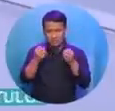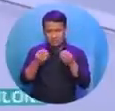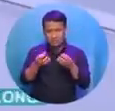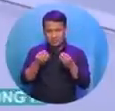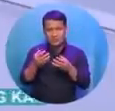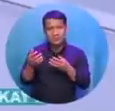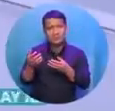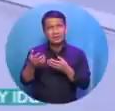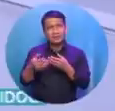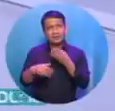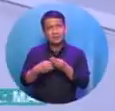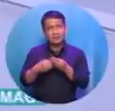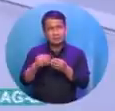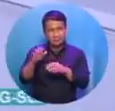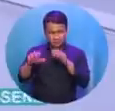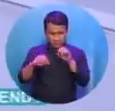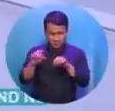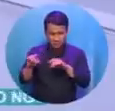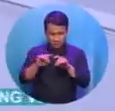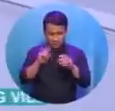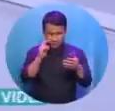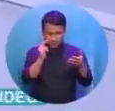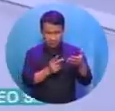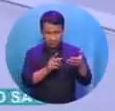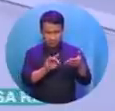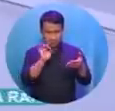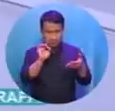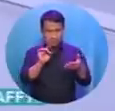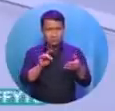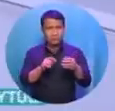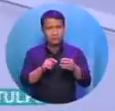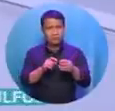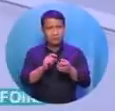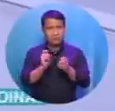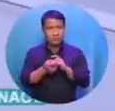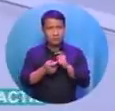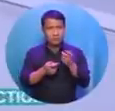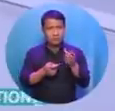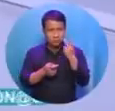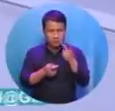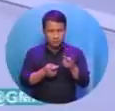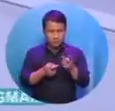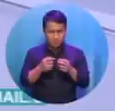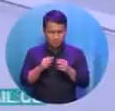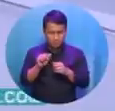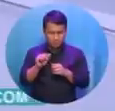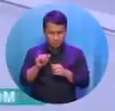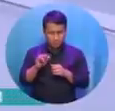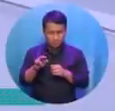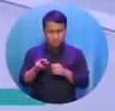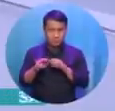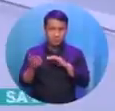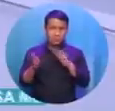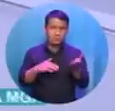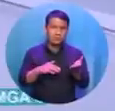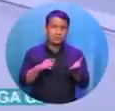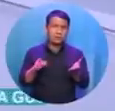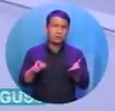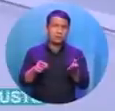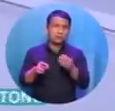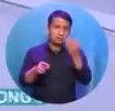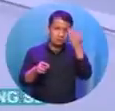yan. Isusort out namin. Nung makita namin, sabi ko, i-air na natin today, eh, namatay na